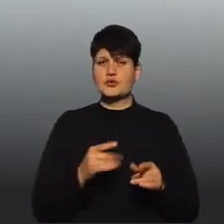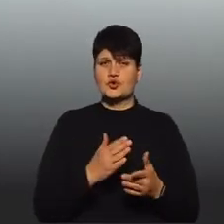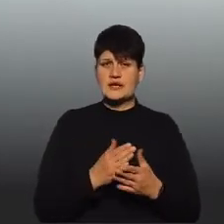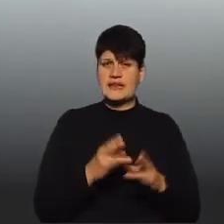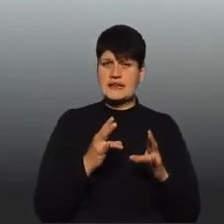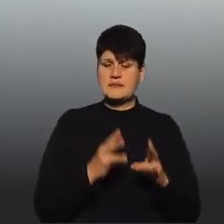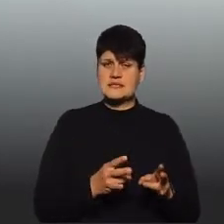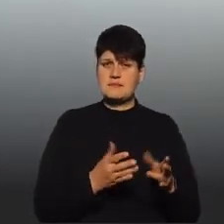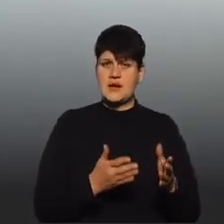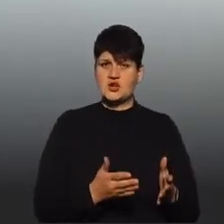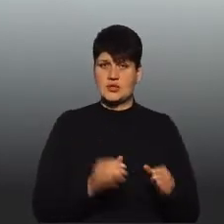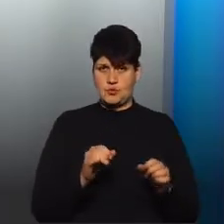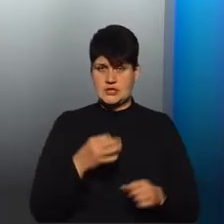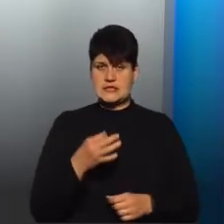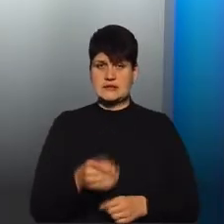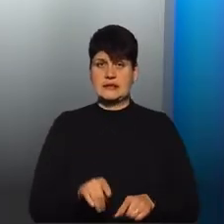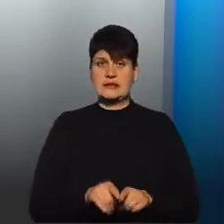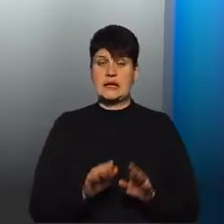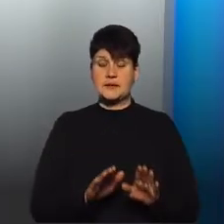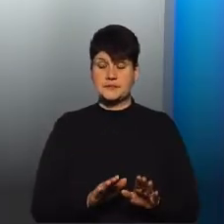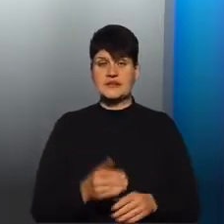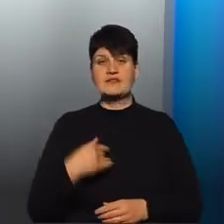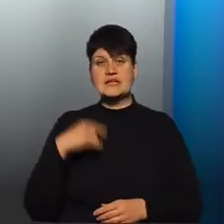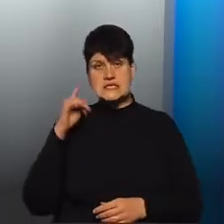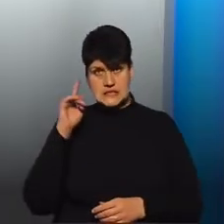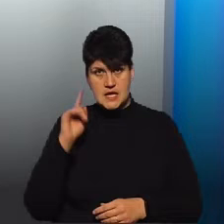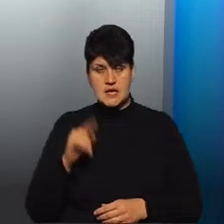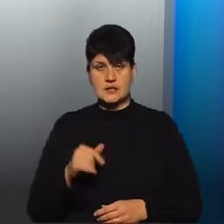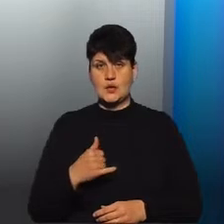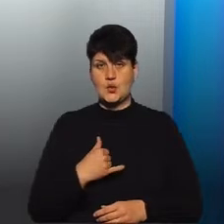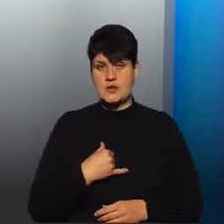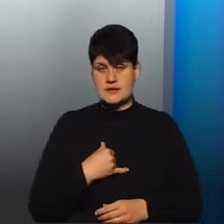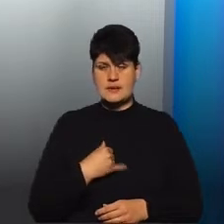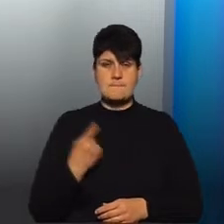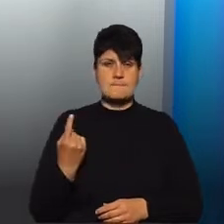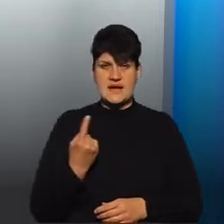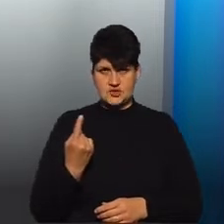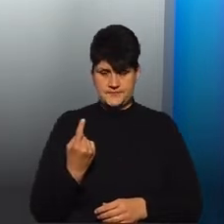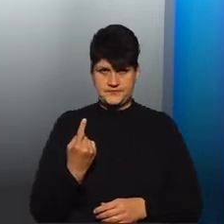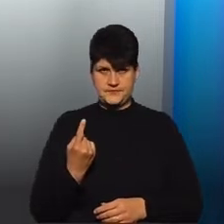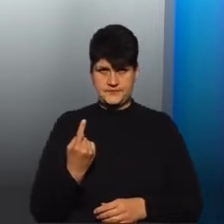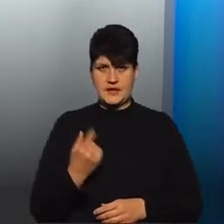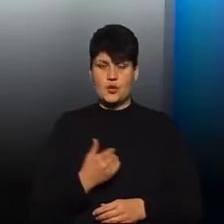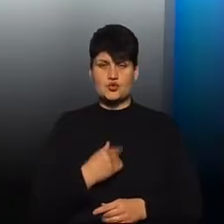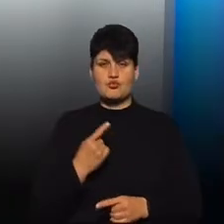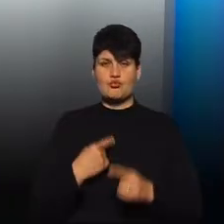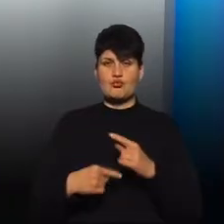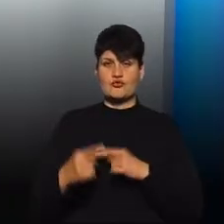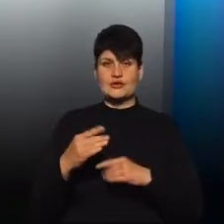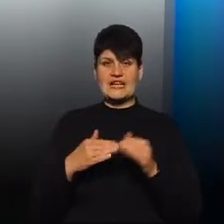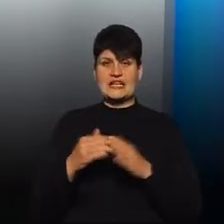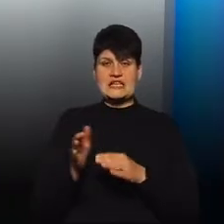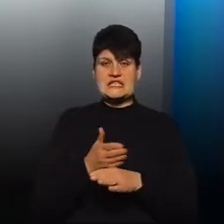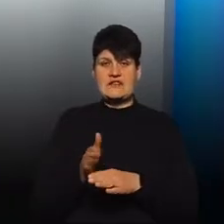так сказати? Ви знаєте, в нас, перше, ще раз я хочу повернутися до класифікації. Так, лікарські засоби ще